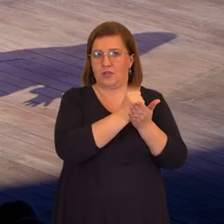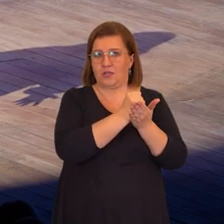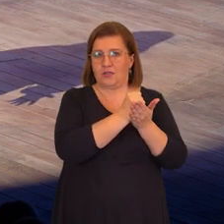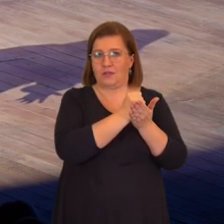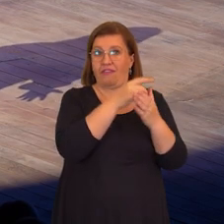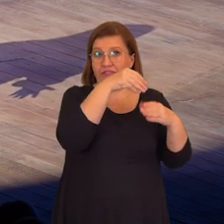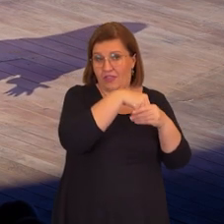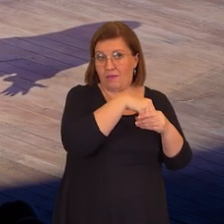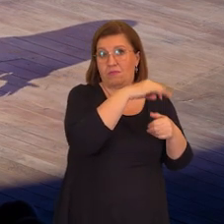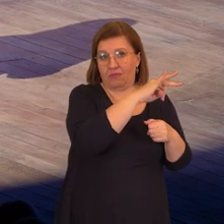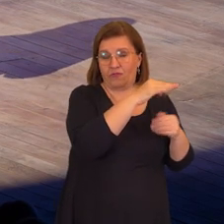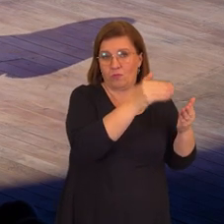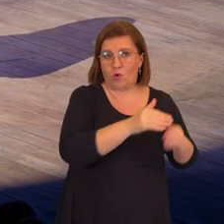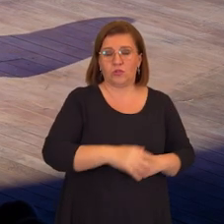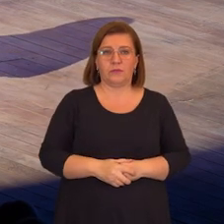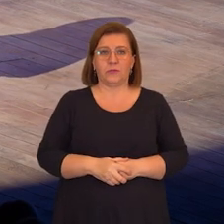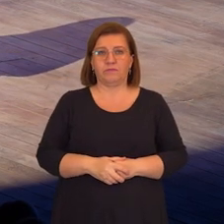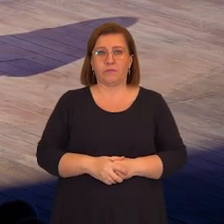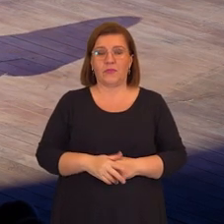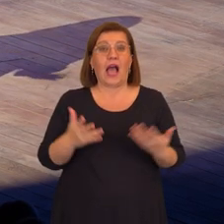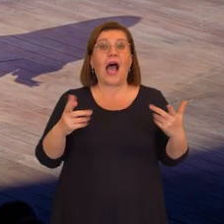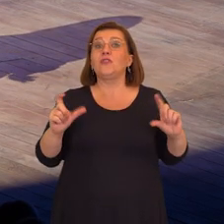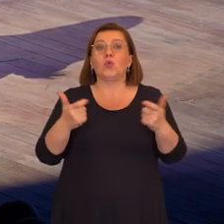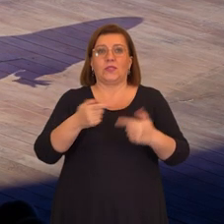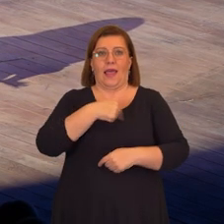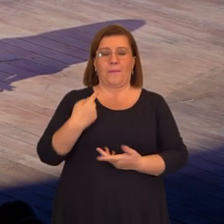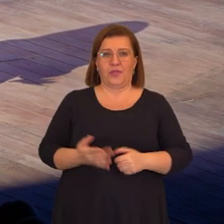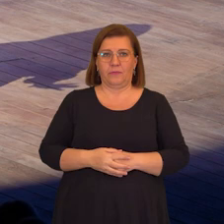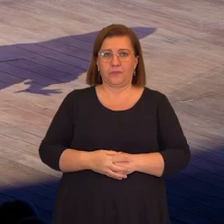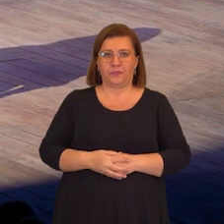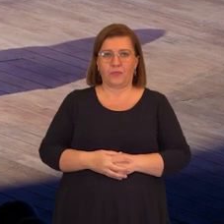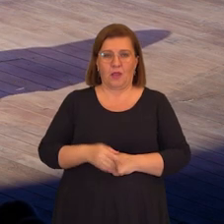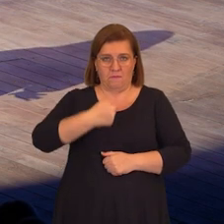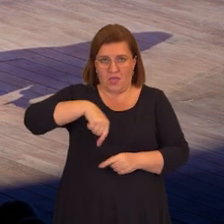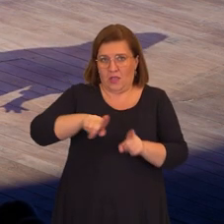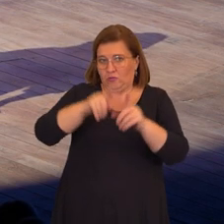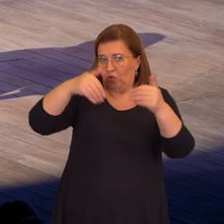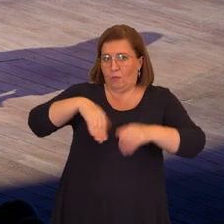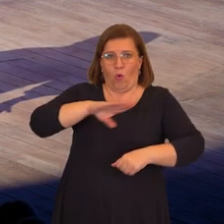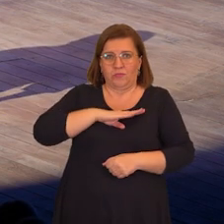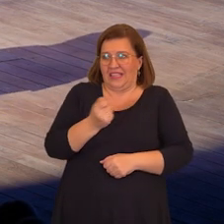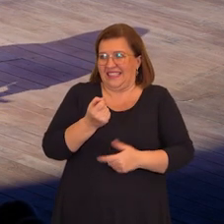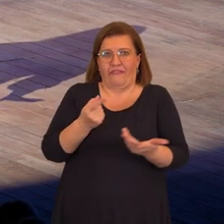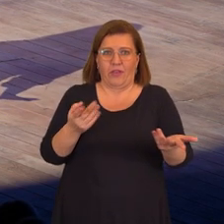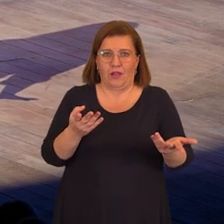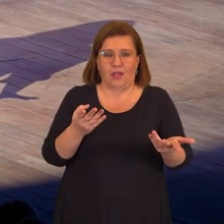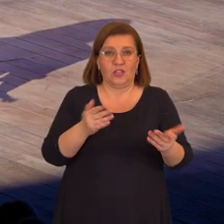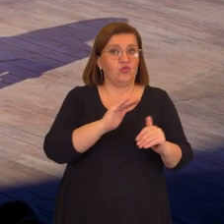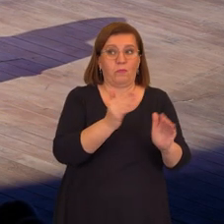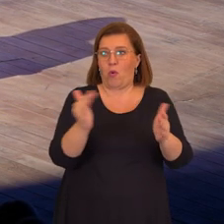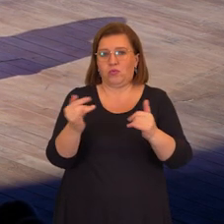A co ze śmiertelnością naszą? Możemy w każdej chwili umrzeć na dowolny w zasadzie sposób.